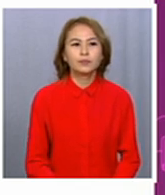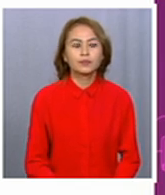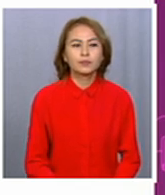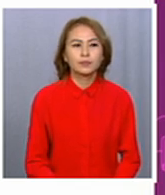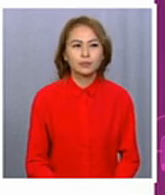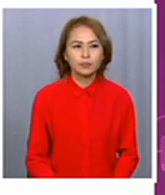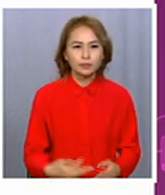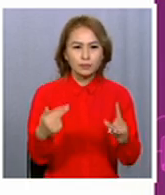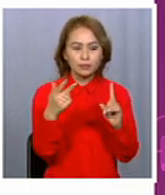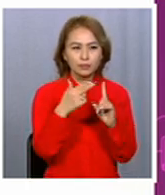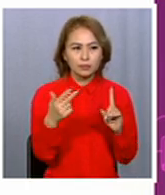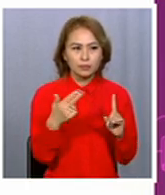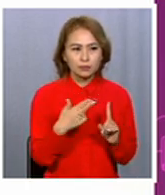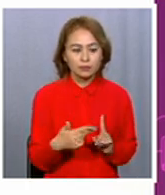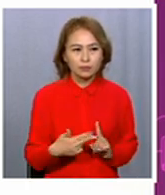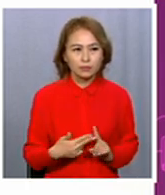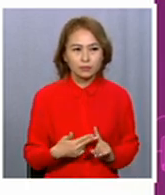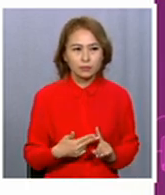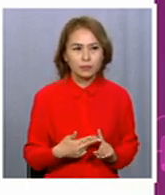Мақал-мәтелдер